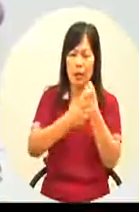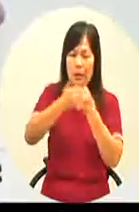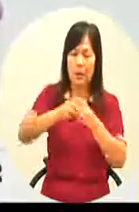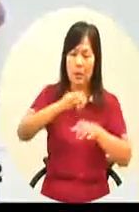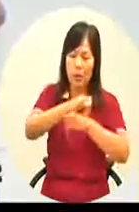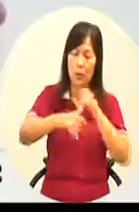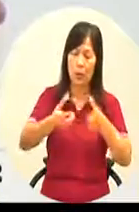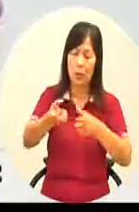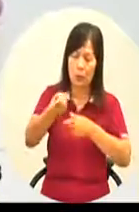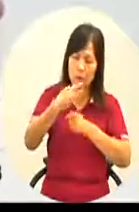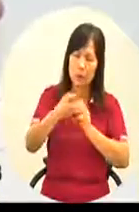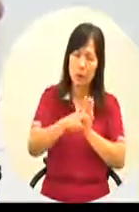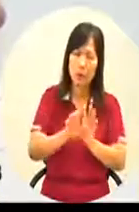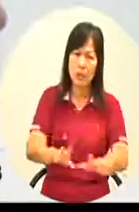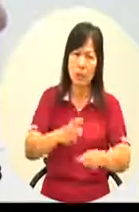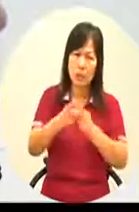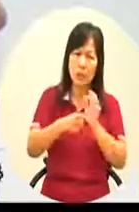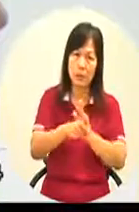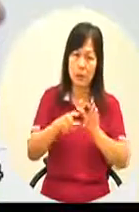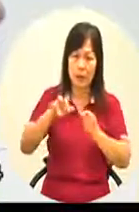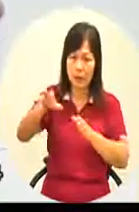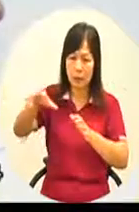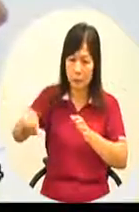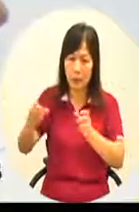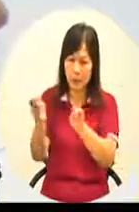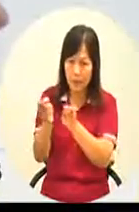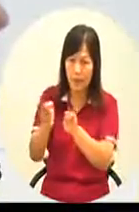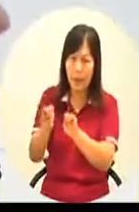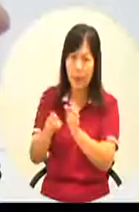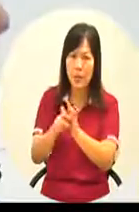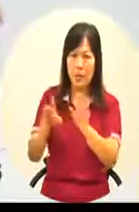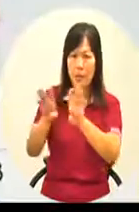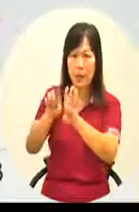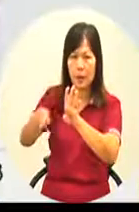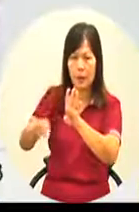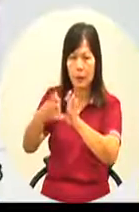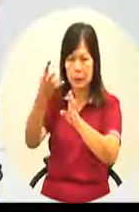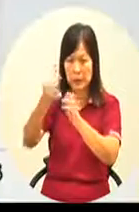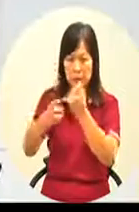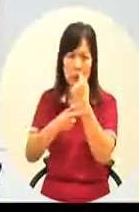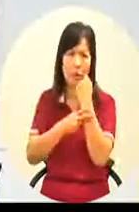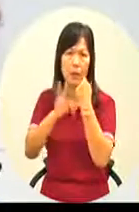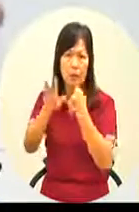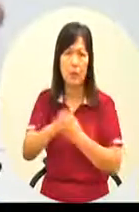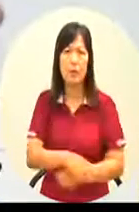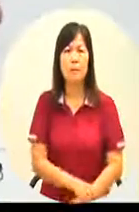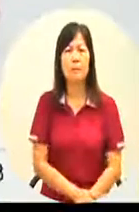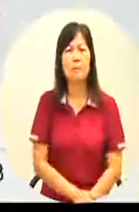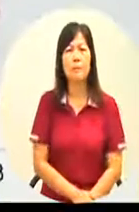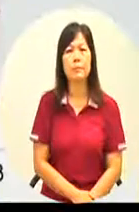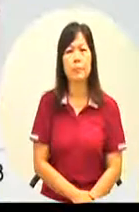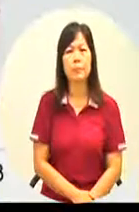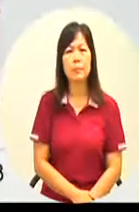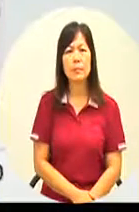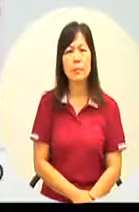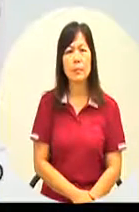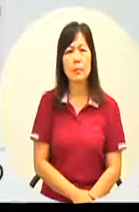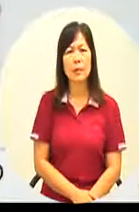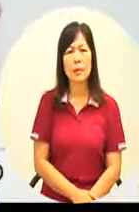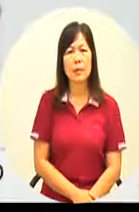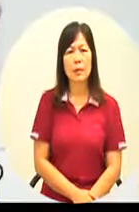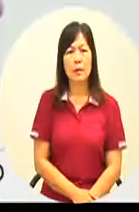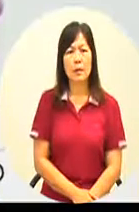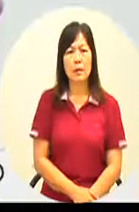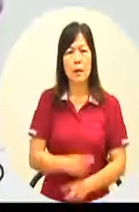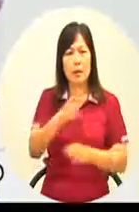本年度在机场旁边，就在机场的门口这几个里， 两位区长注意听，